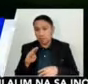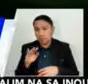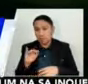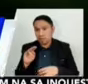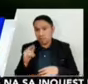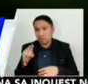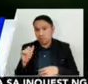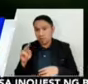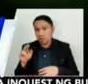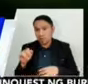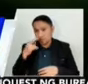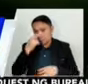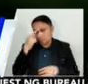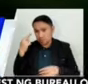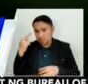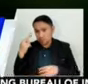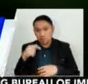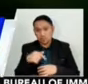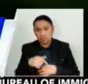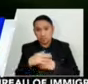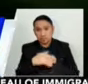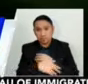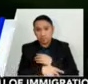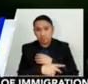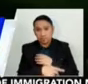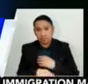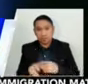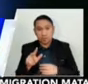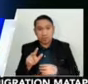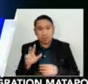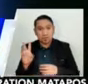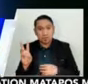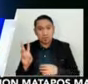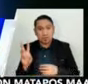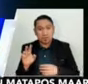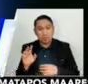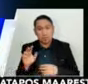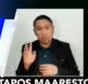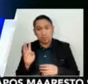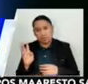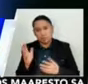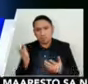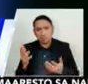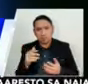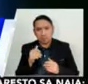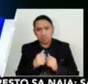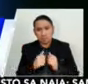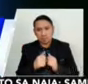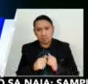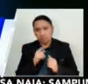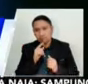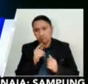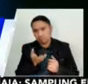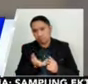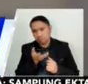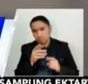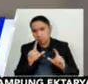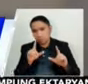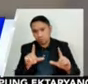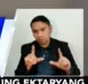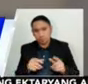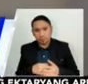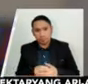edad 47 anyos at 36 anyos, itinuturing na high value individuals ng Rizal Provincial Police Office.